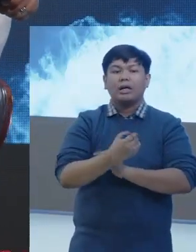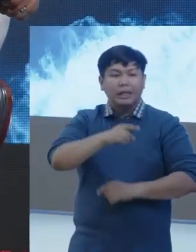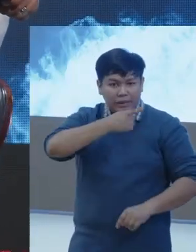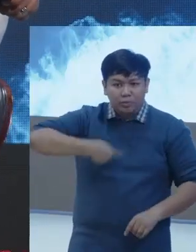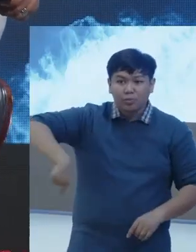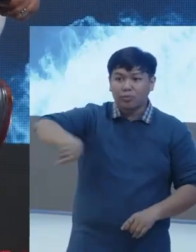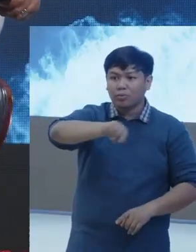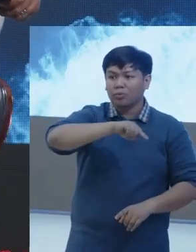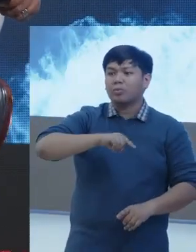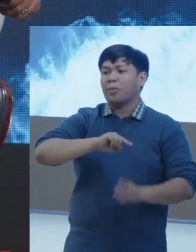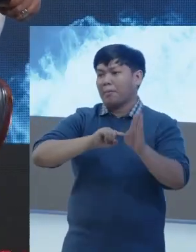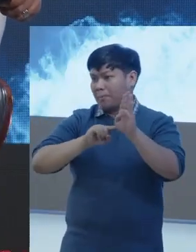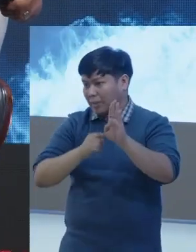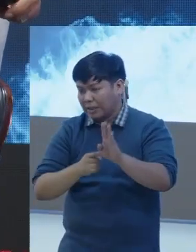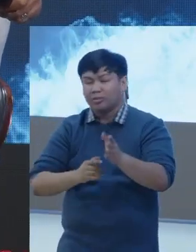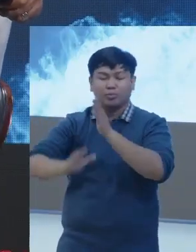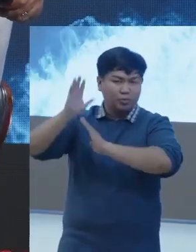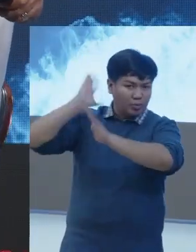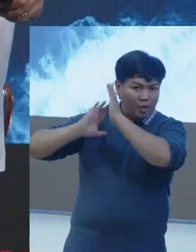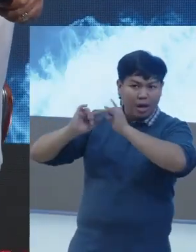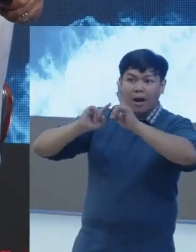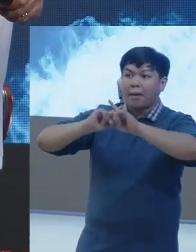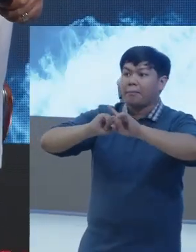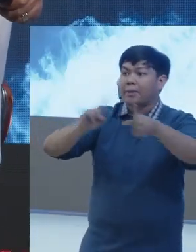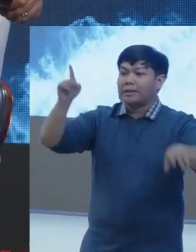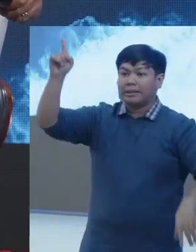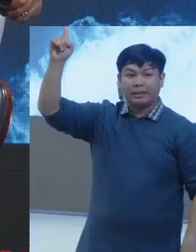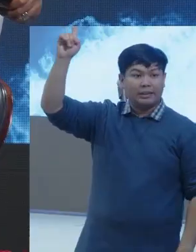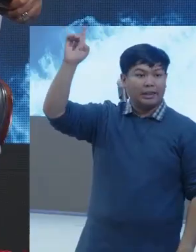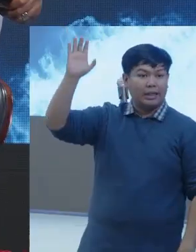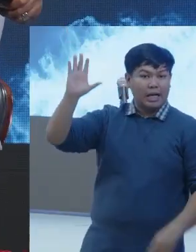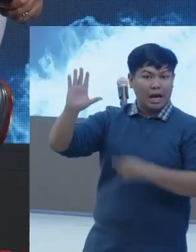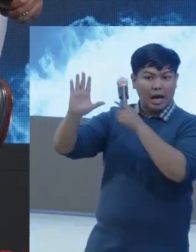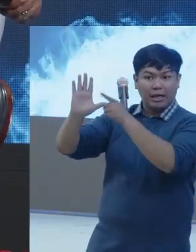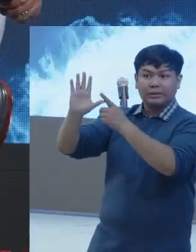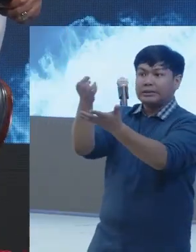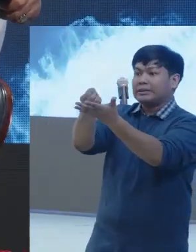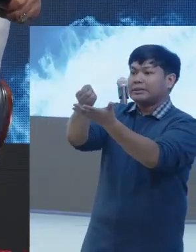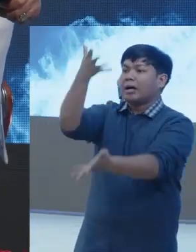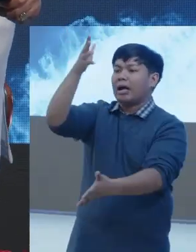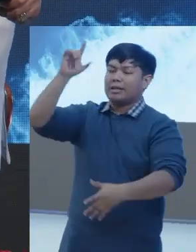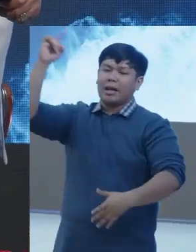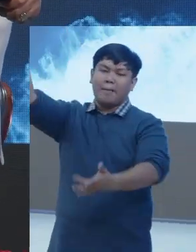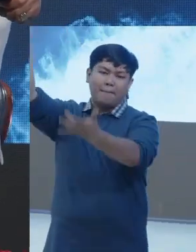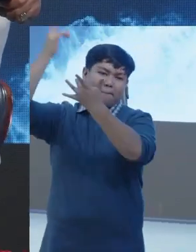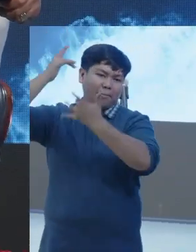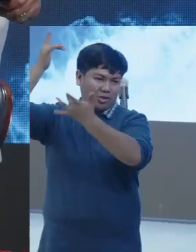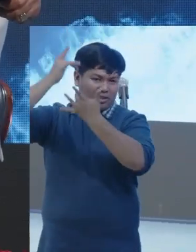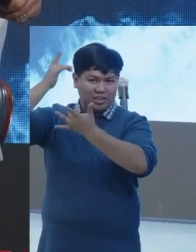galing. Tapos sabi niya sa verse 4, but God, being rich in mercy,